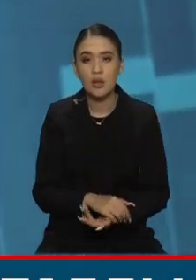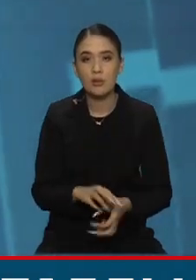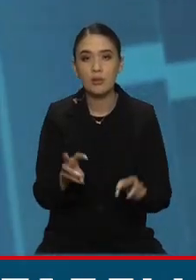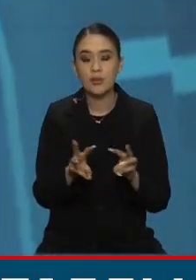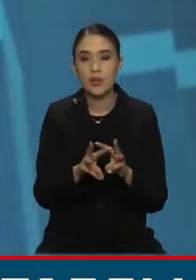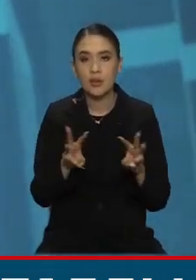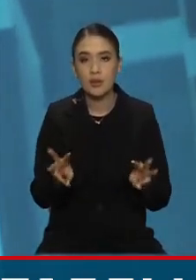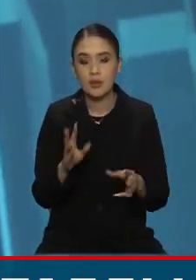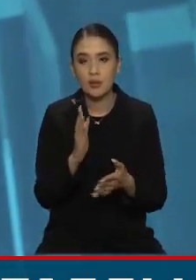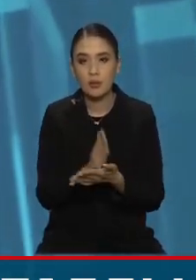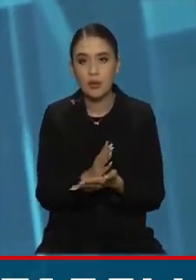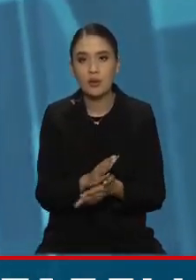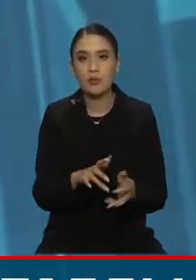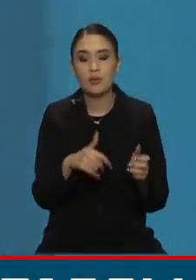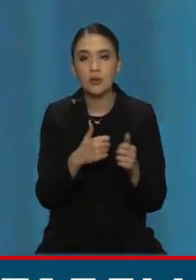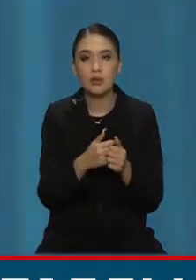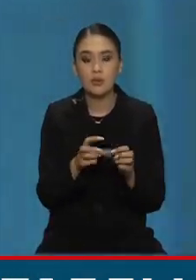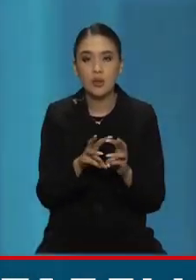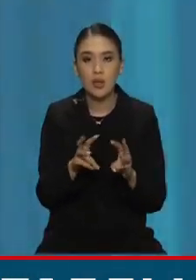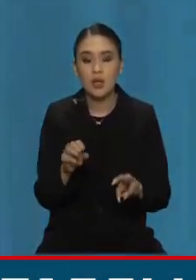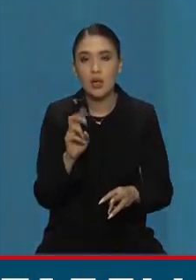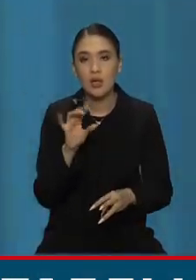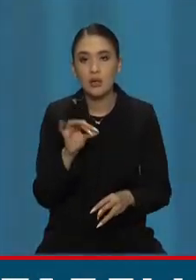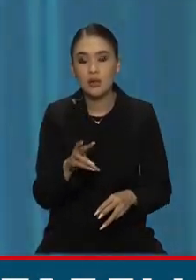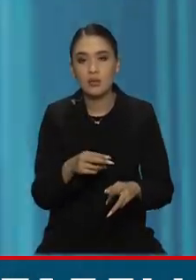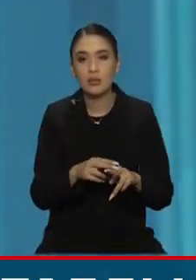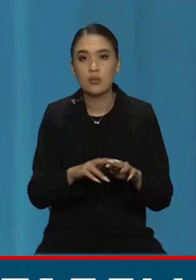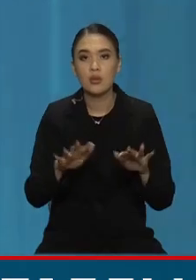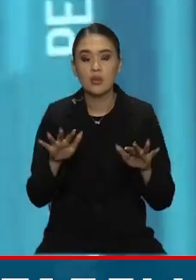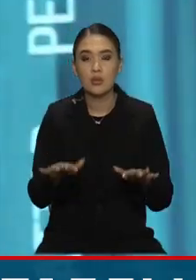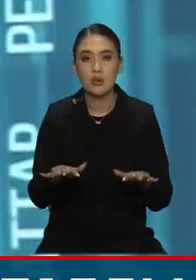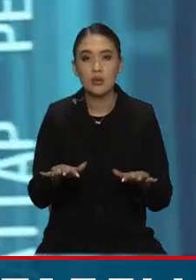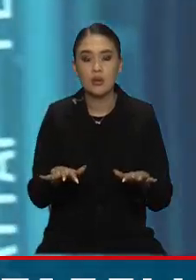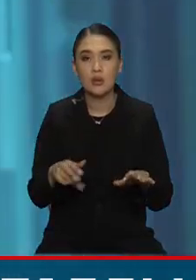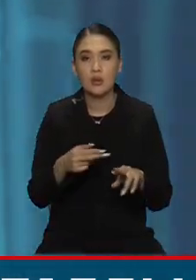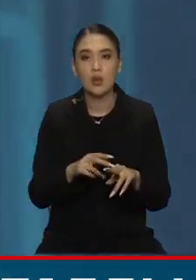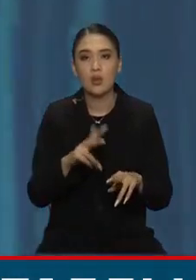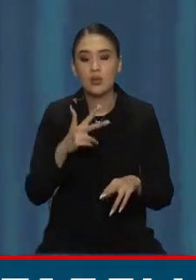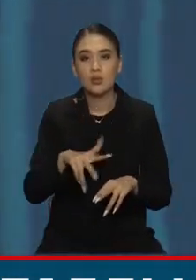министрі бар, вице-министрлер, әкім орынбасарлары, аудан әкімдері бар. Бұл